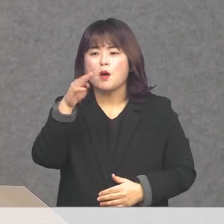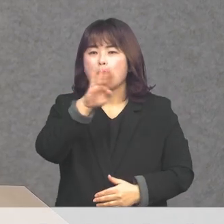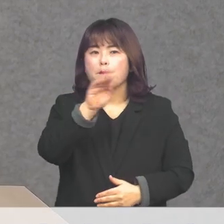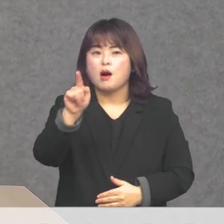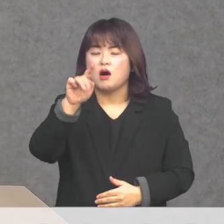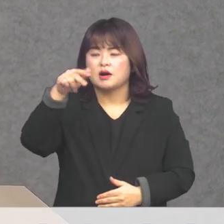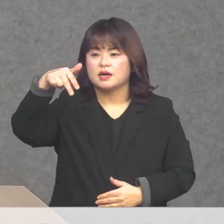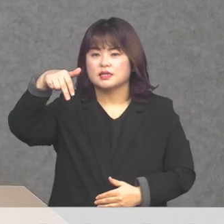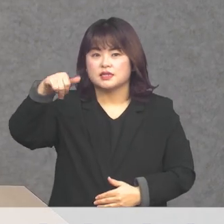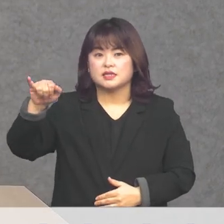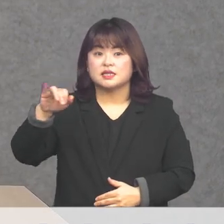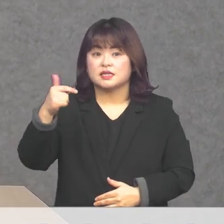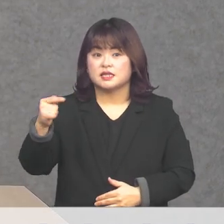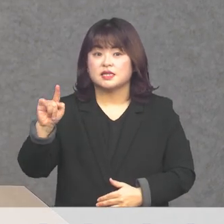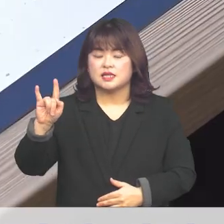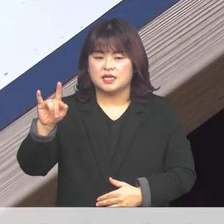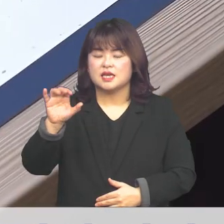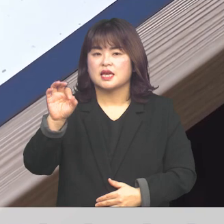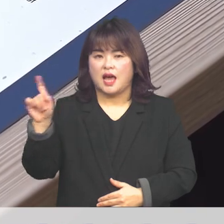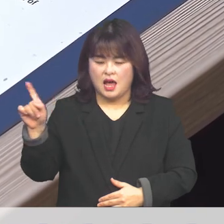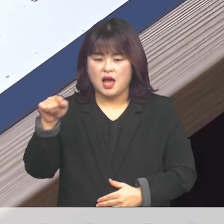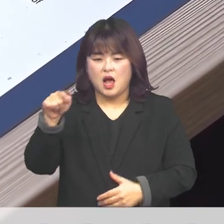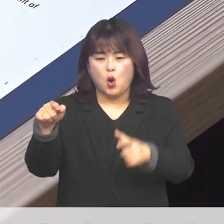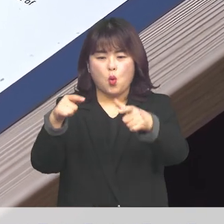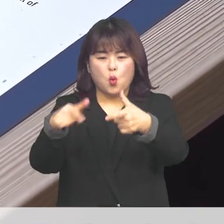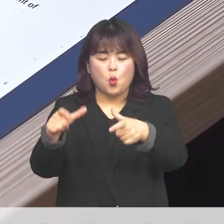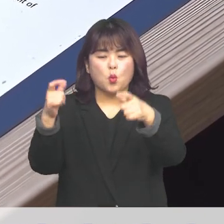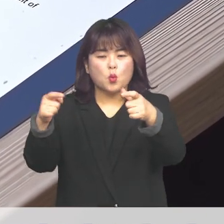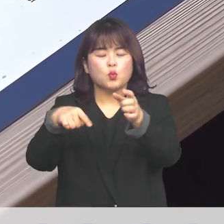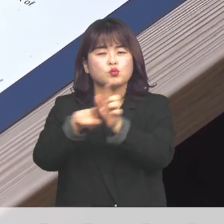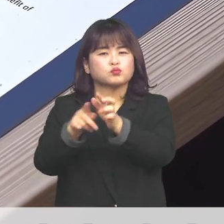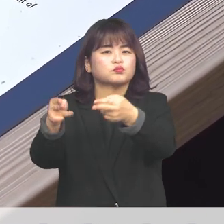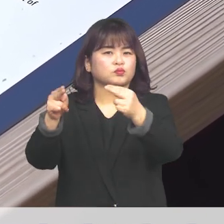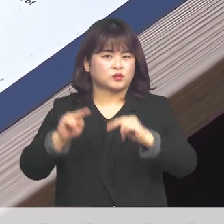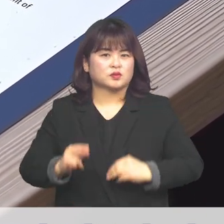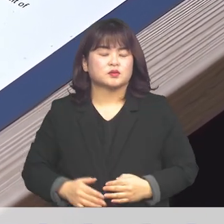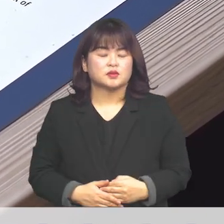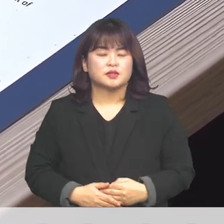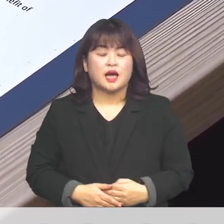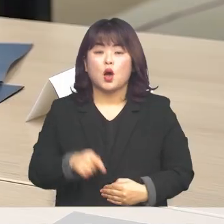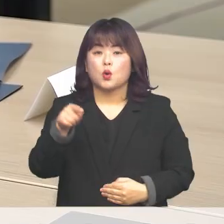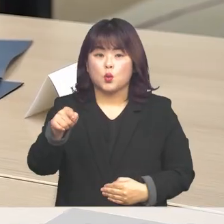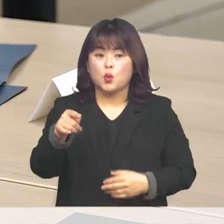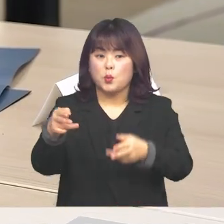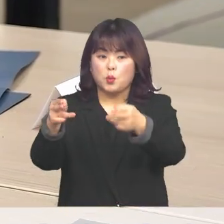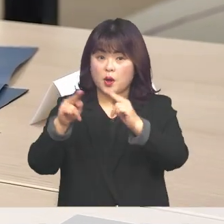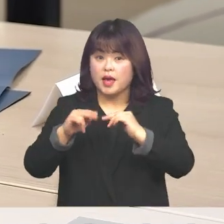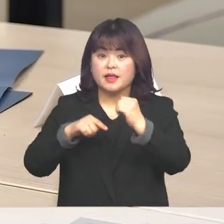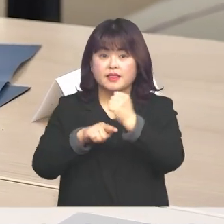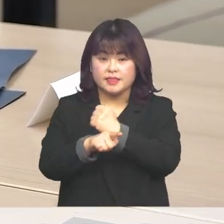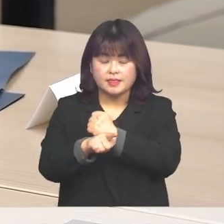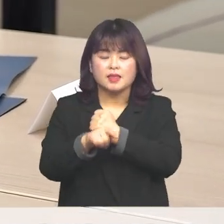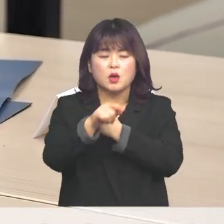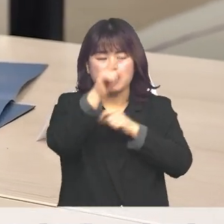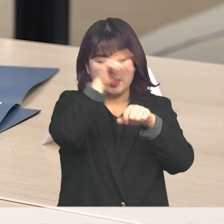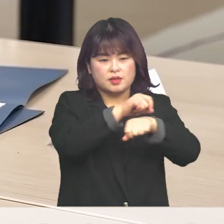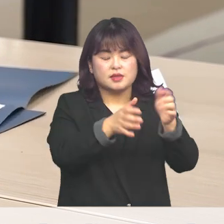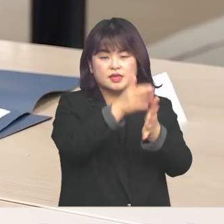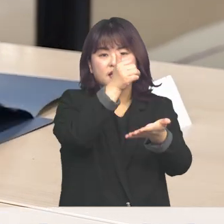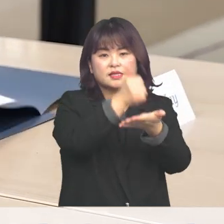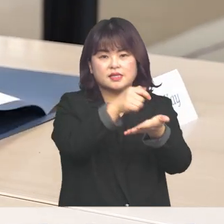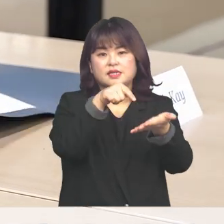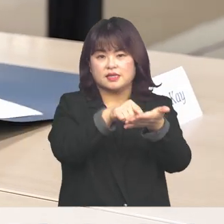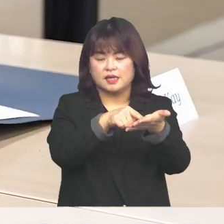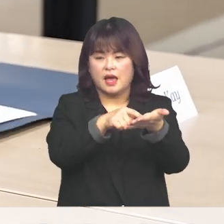용인특례시와 미국 버지니아주 페어팩스 카운티가 지난 13일 우호결연 협약을 체결했습니다. 이날 우호결연 체결식에는